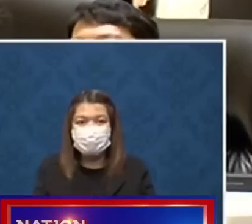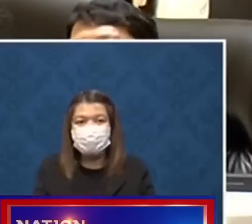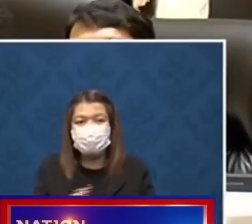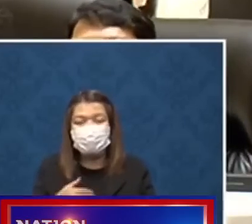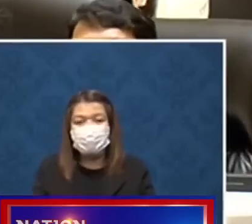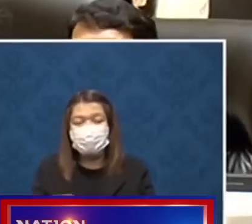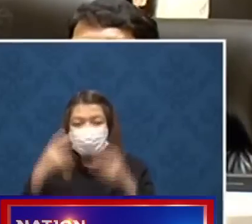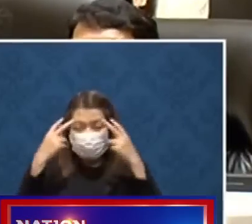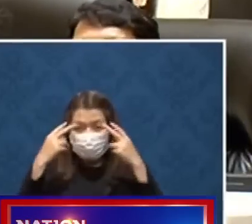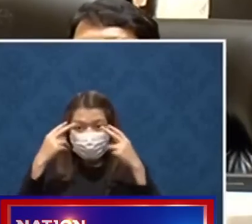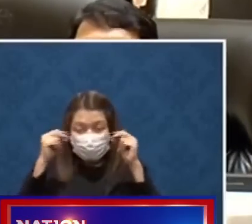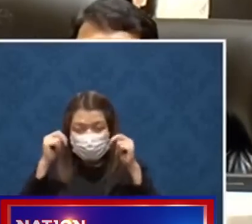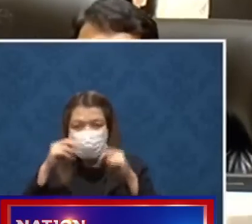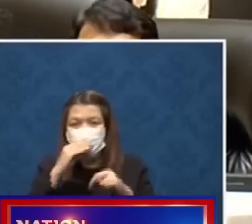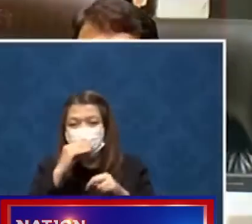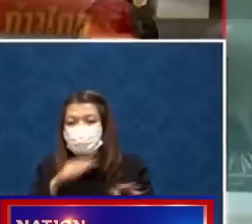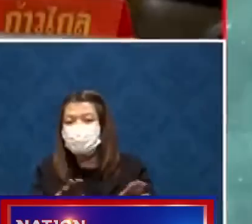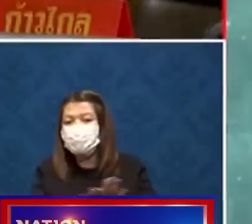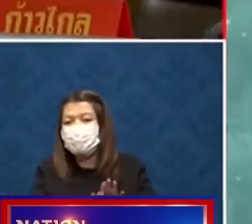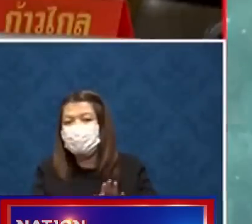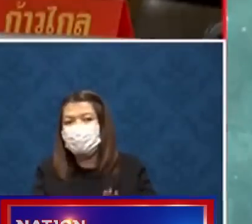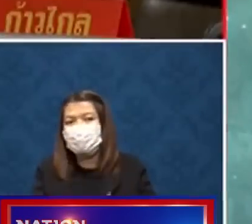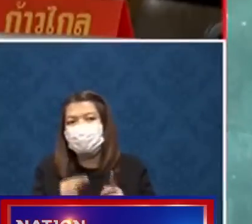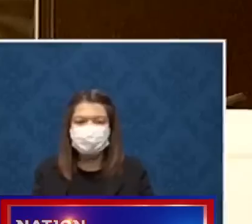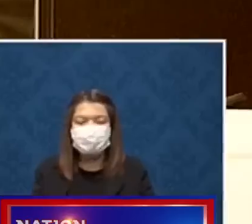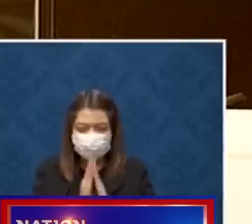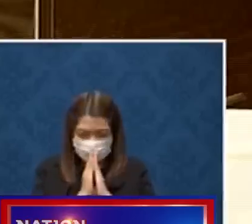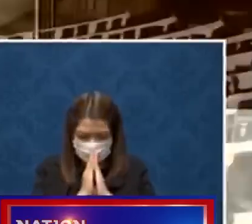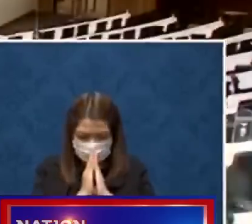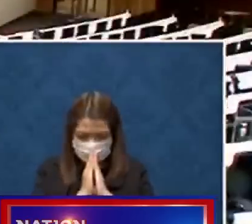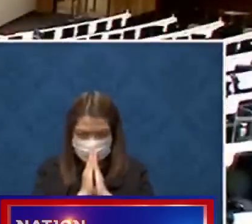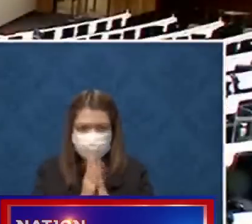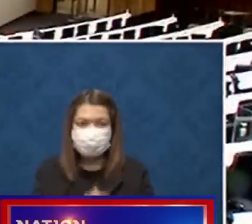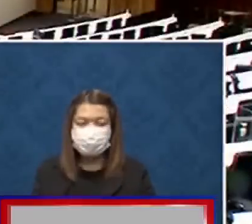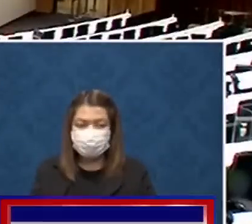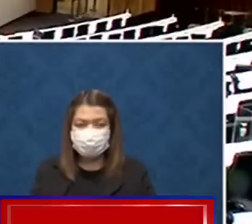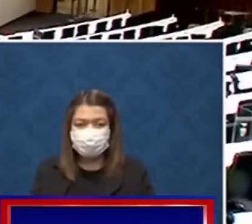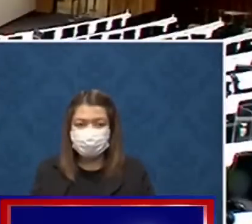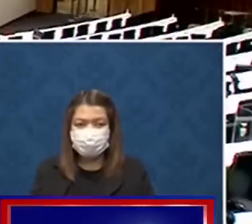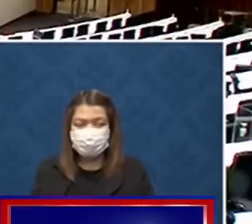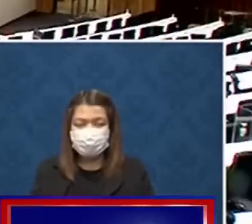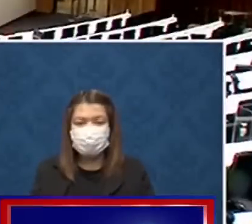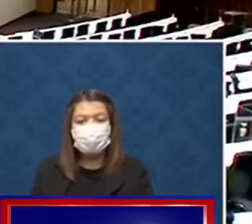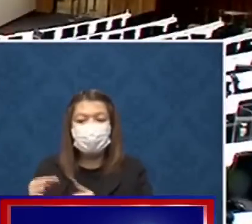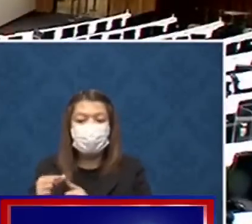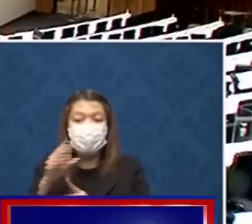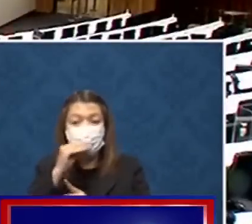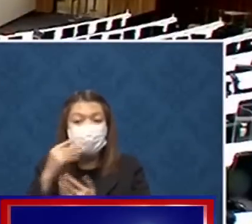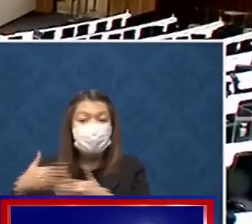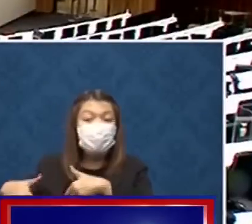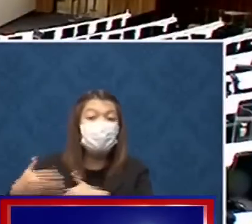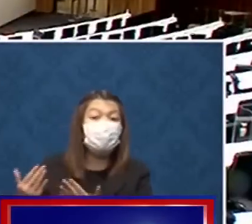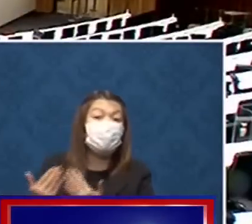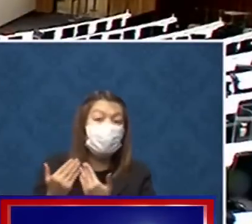จันทร์โอชาบอกว่าจะปิดประตูการนิรโทษกรรมเป็นคำพูดหมาค่ะดิฉันเอาคำพูดที่ประชาชนฝากมานะคะในฐานะผู้แทนราษฎร